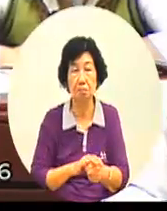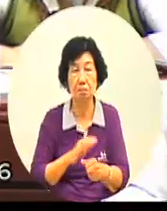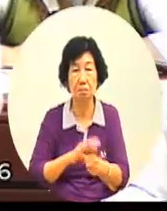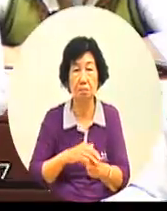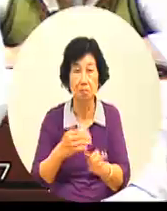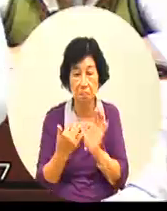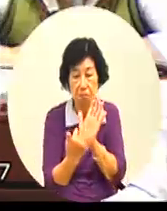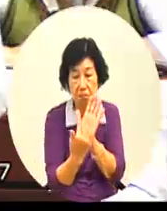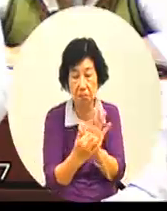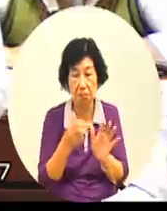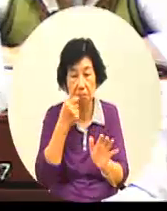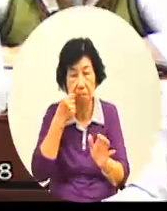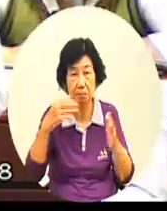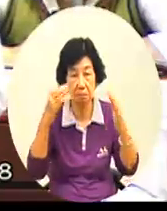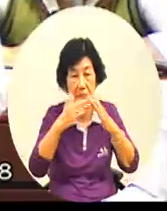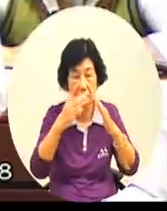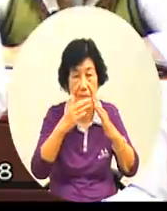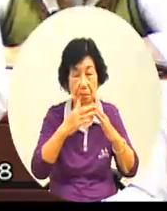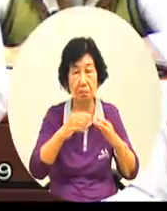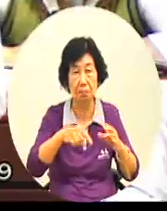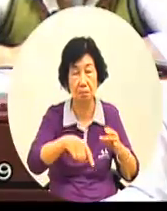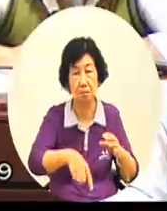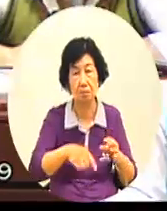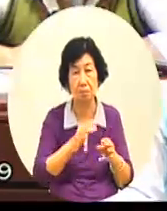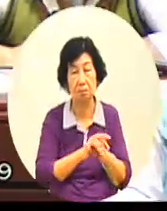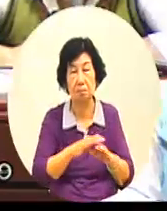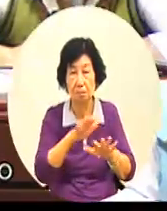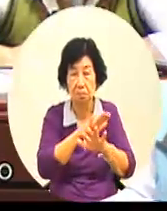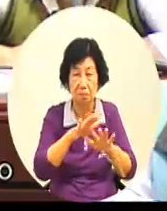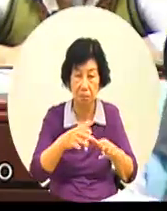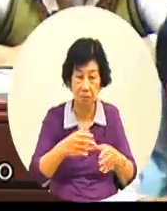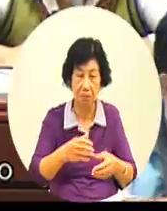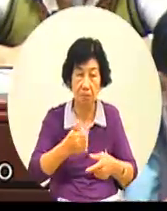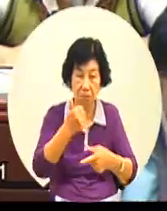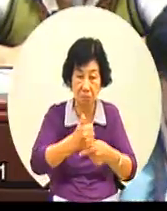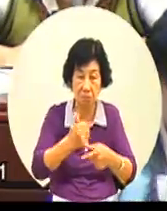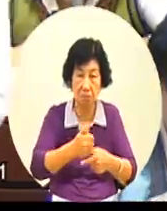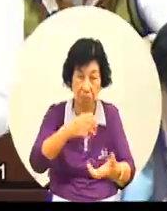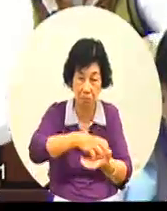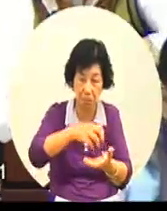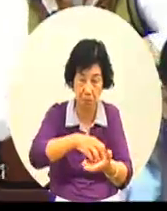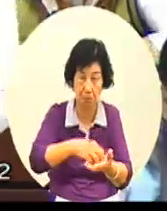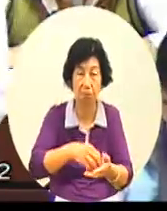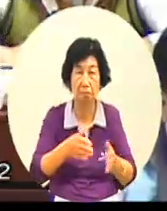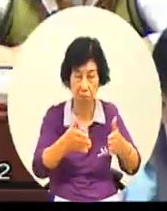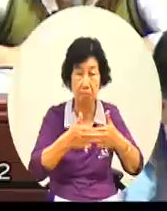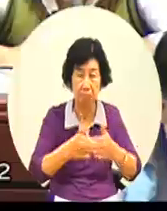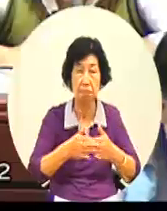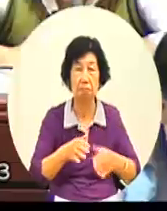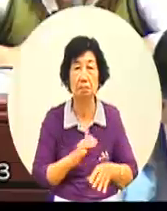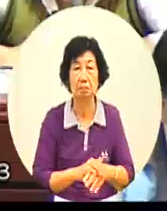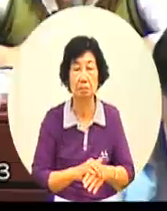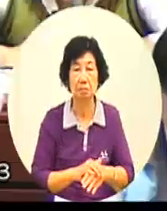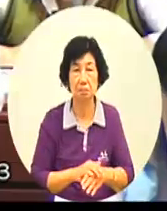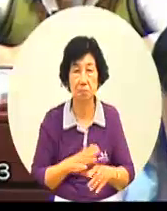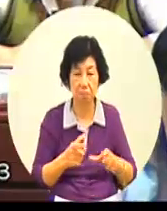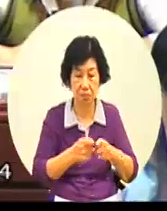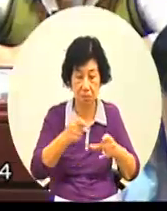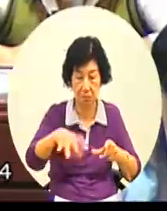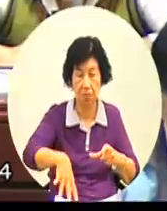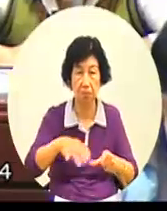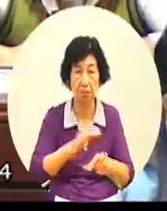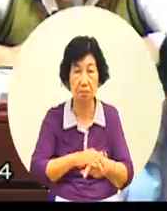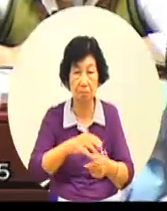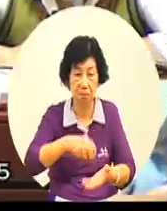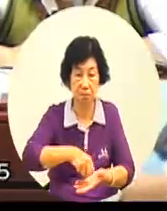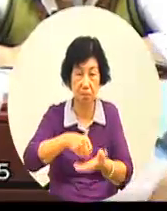建造啊，它才会符合整个安全的需求。避难屋的基本当然是安全嘛。那现在就是公所在提供的这个资